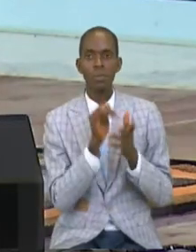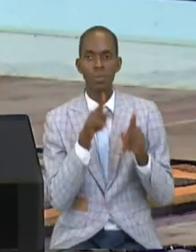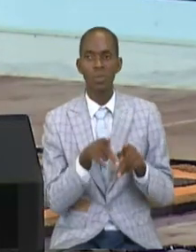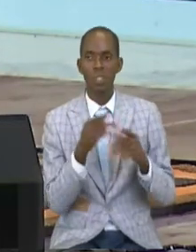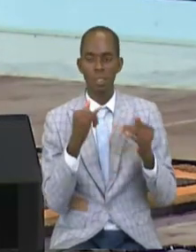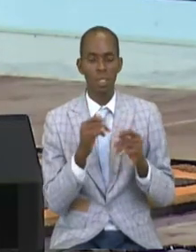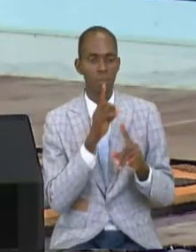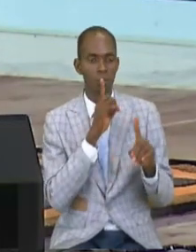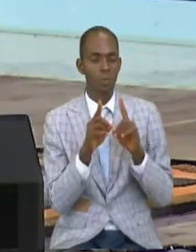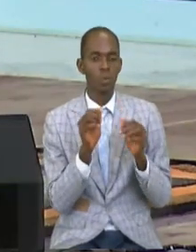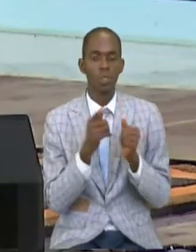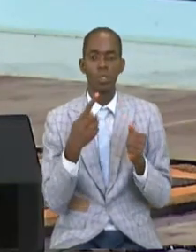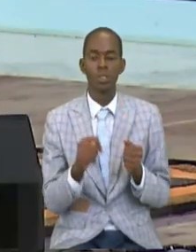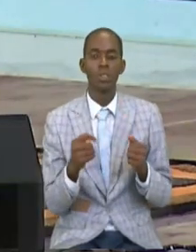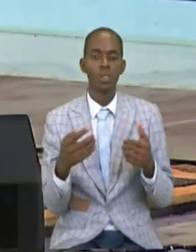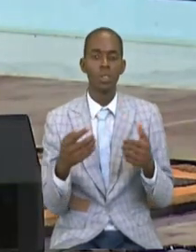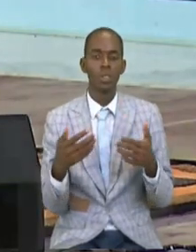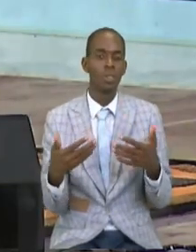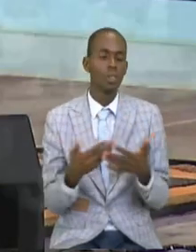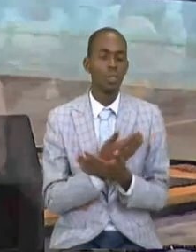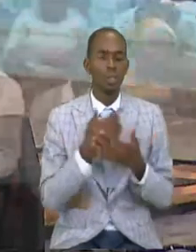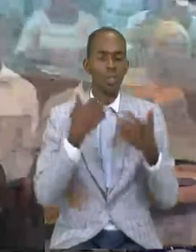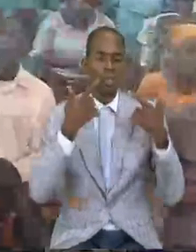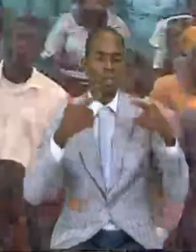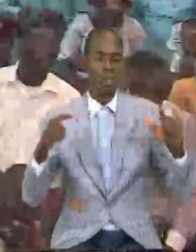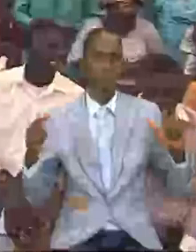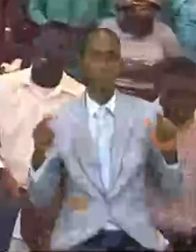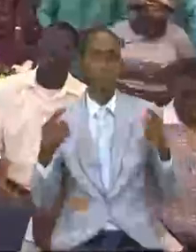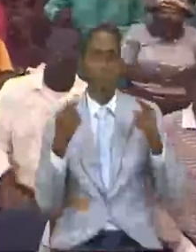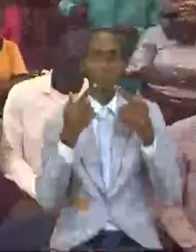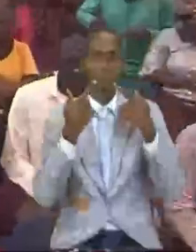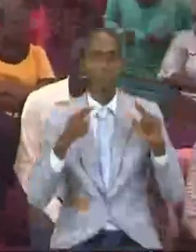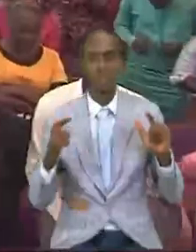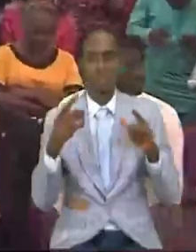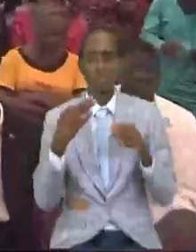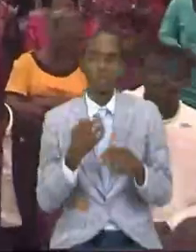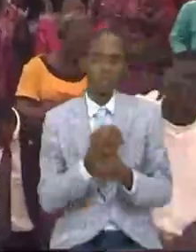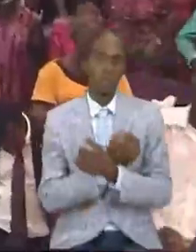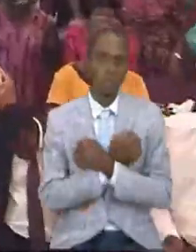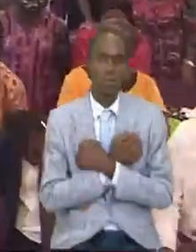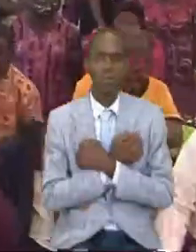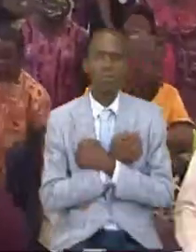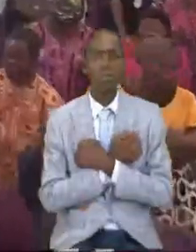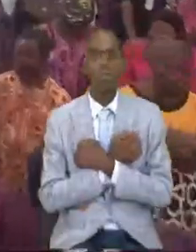Tu parles une nouvelle langue d'amour.